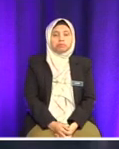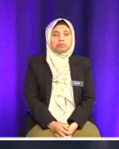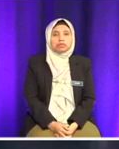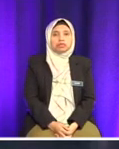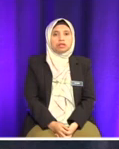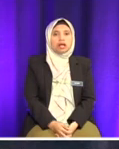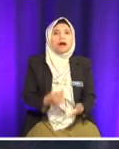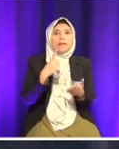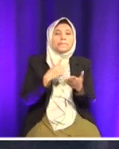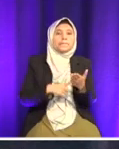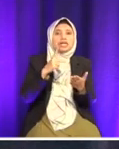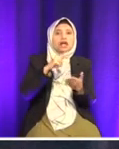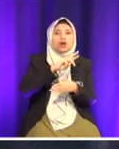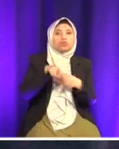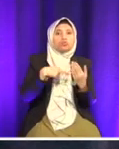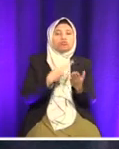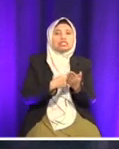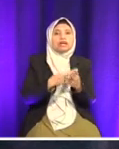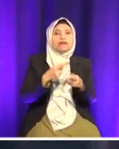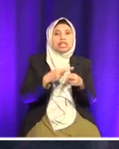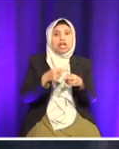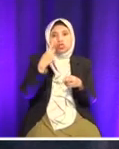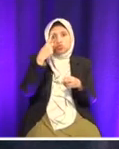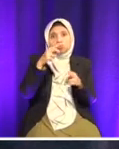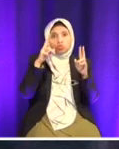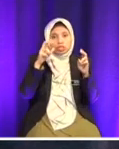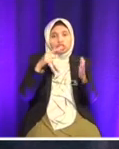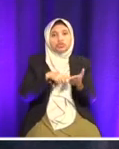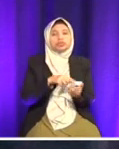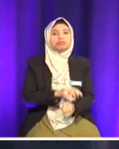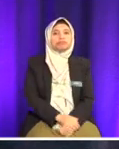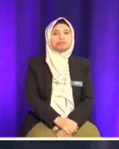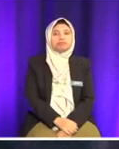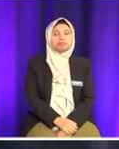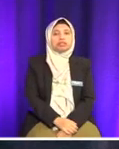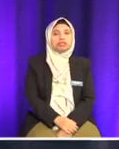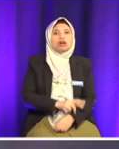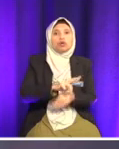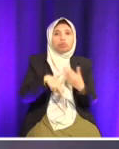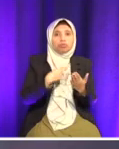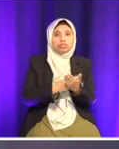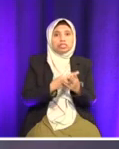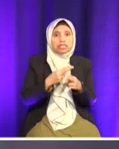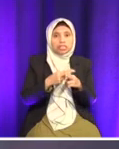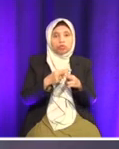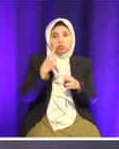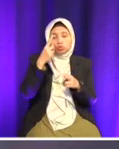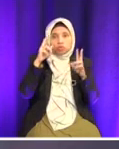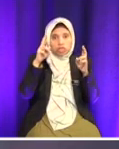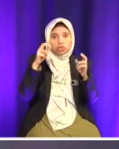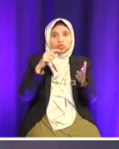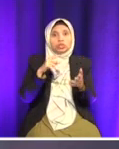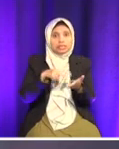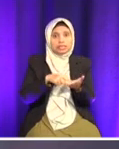Apakah rumusan ringkas untuk kita kali ini ya rumusan ringkas untuk segmen kita